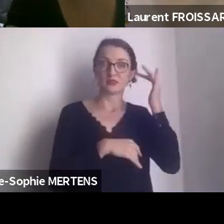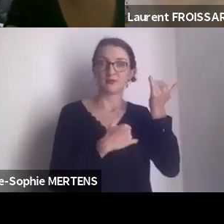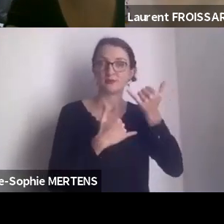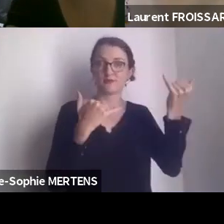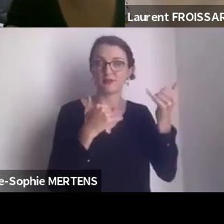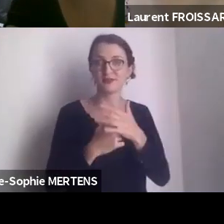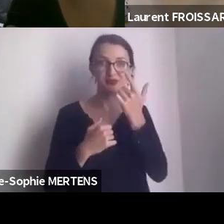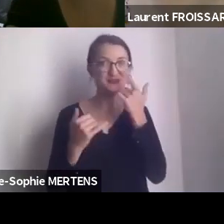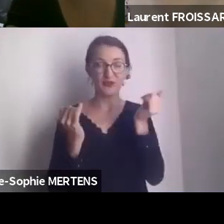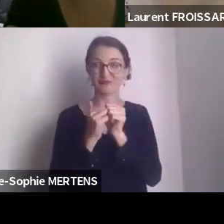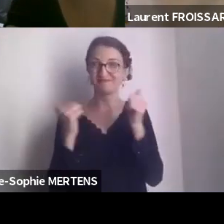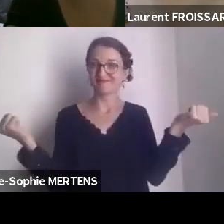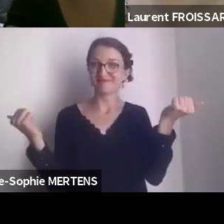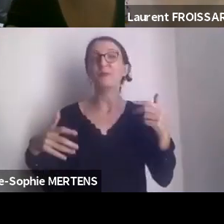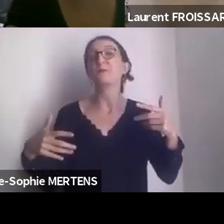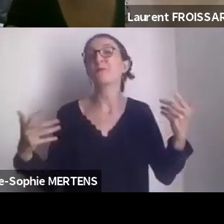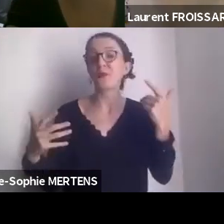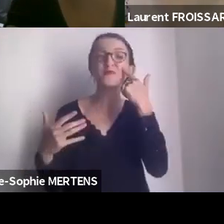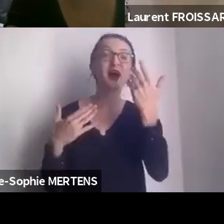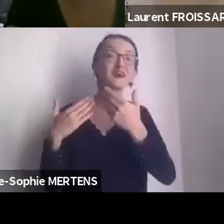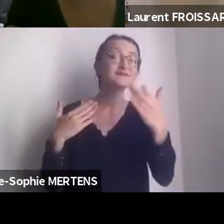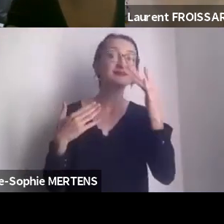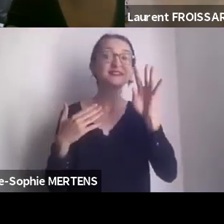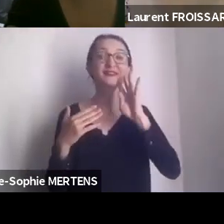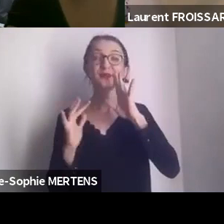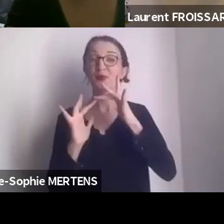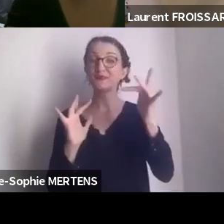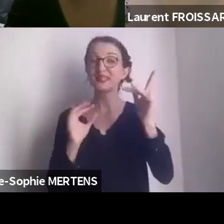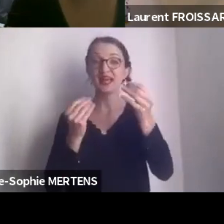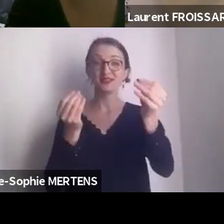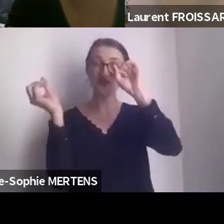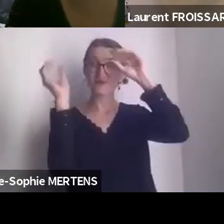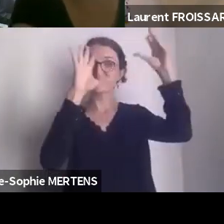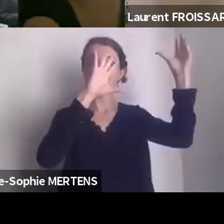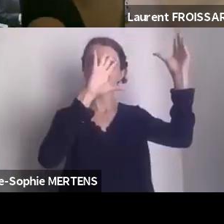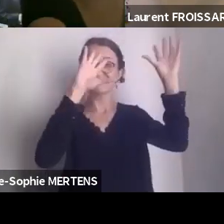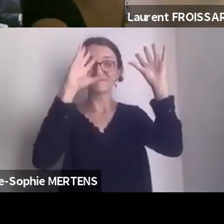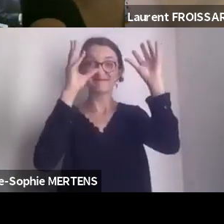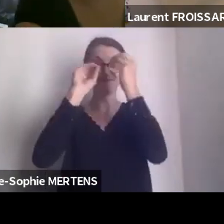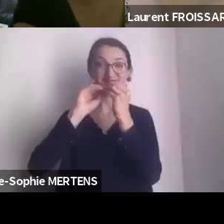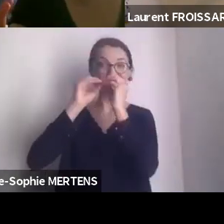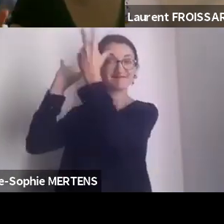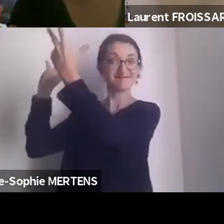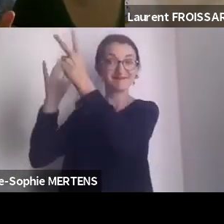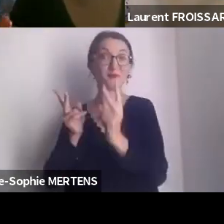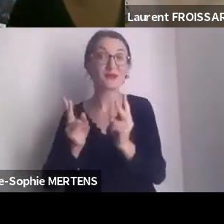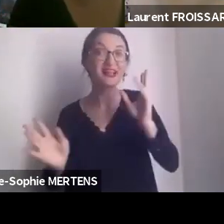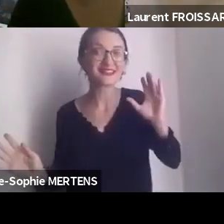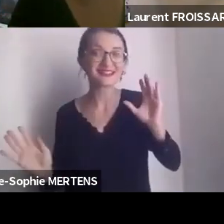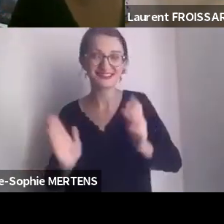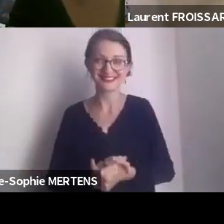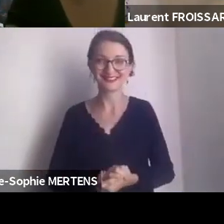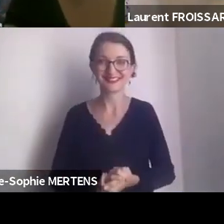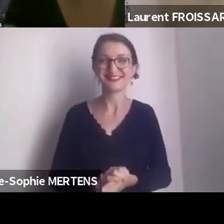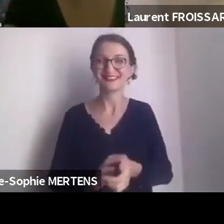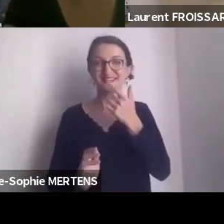perception dispersée. Et j'espère que ce webinaire vous permettra de basculer vers la jauge plutôt assez sereinement. Pour